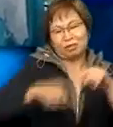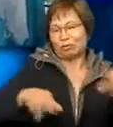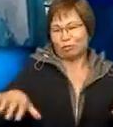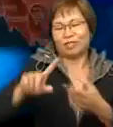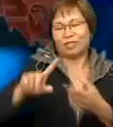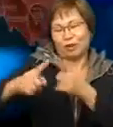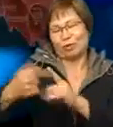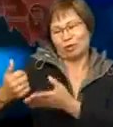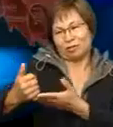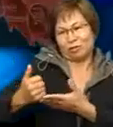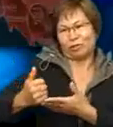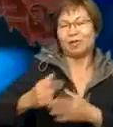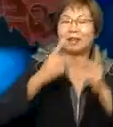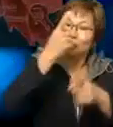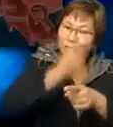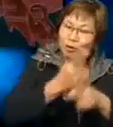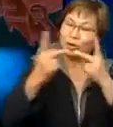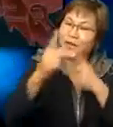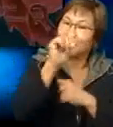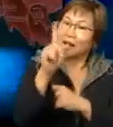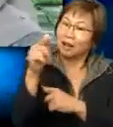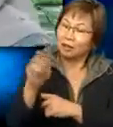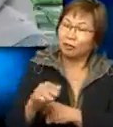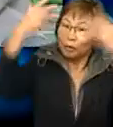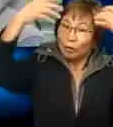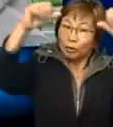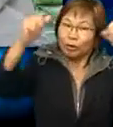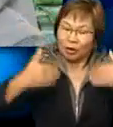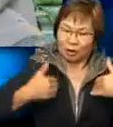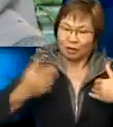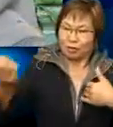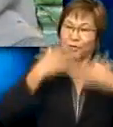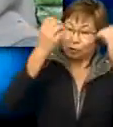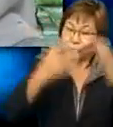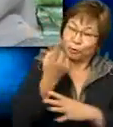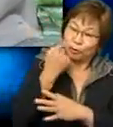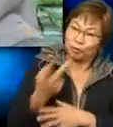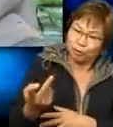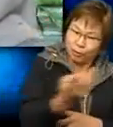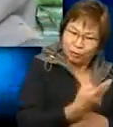saja. Betul kata Adam itu, cikgu. Pengetua ada beritahu cikgu tadi.